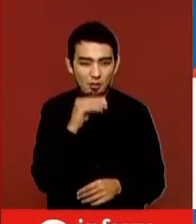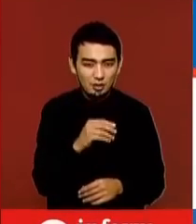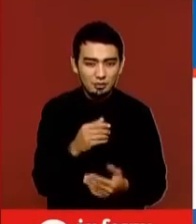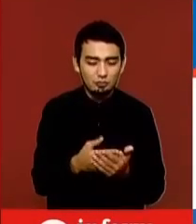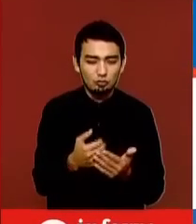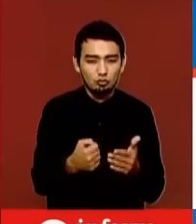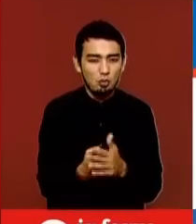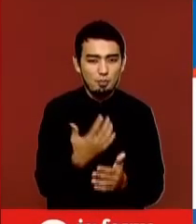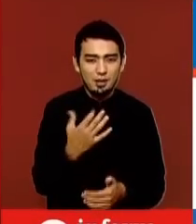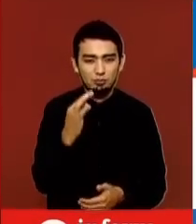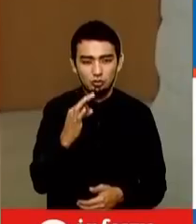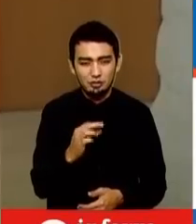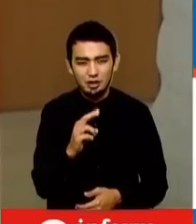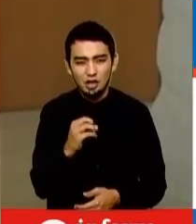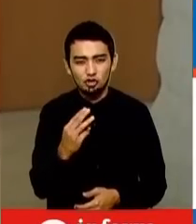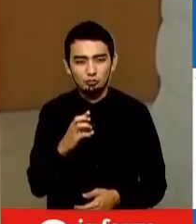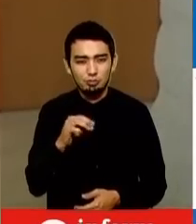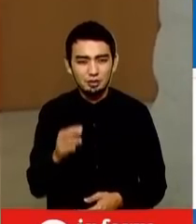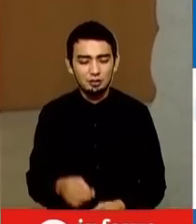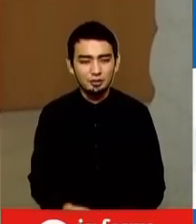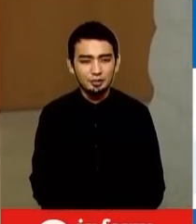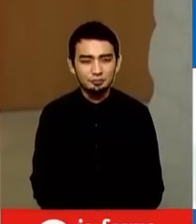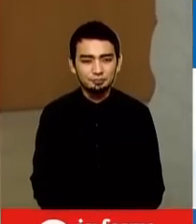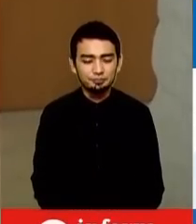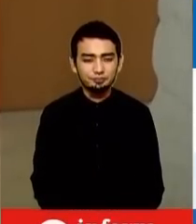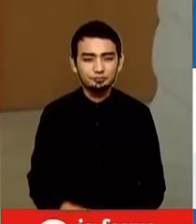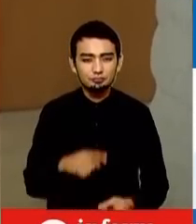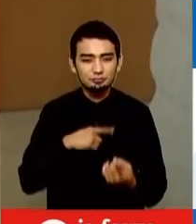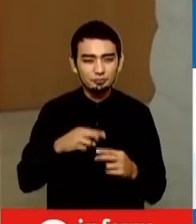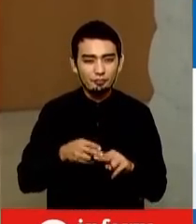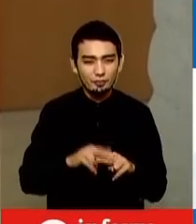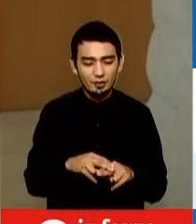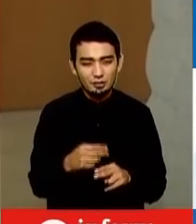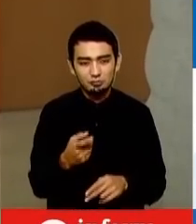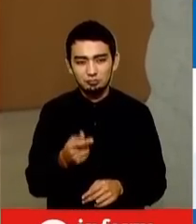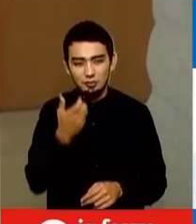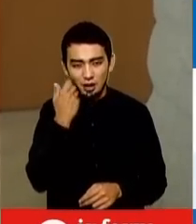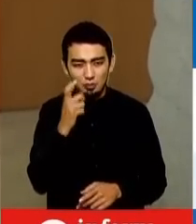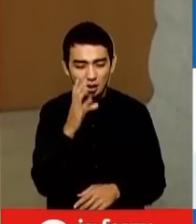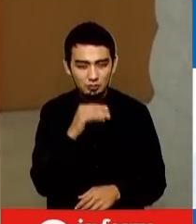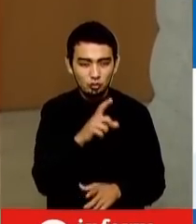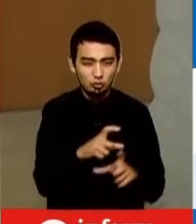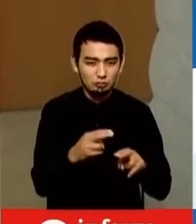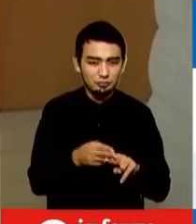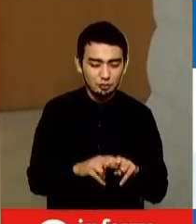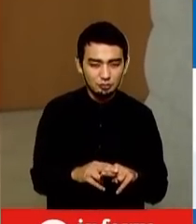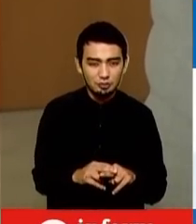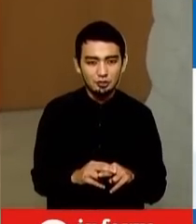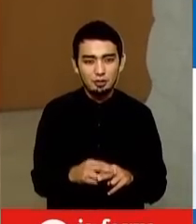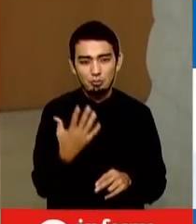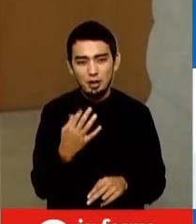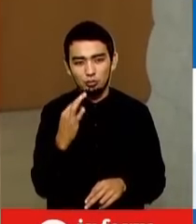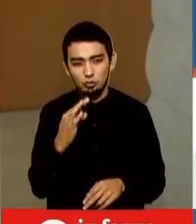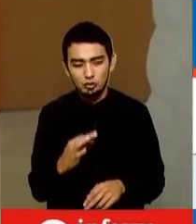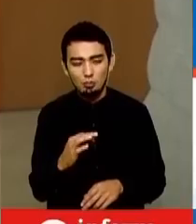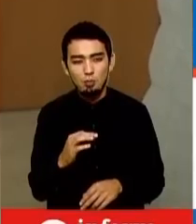до 5% кэшбэка. В новом сервисе, который мы распространяем, который позволяет клиентам нашим зарабатывать